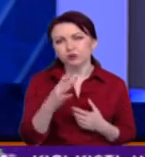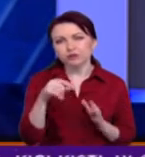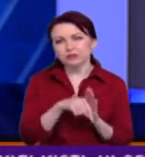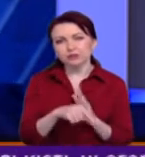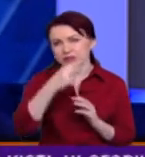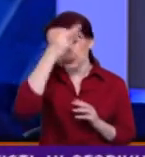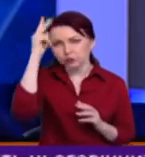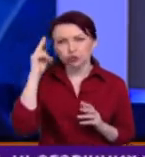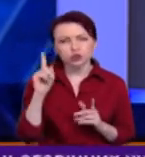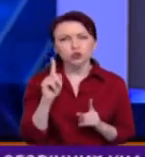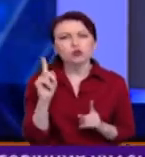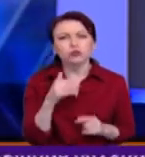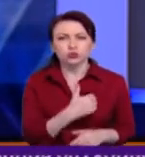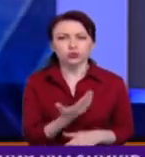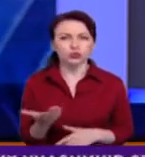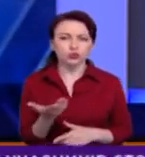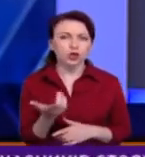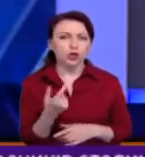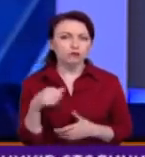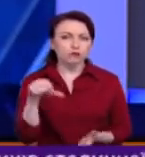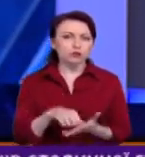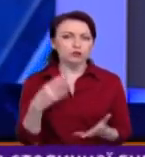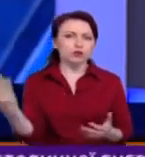і мотивацію якби цього виступу,